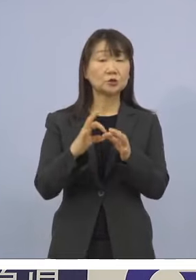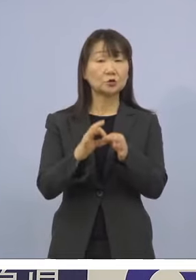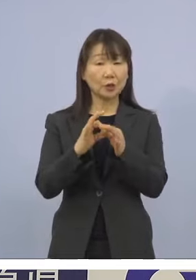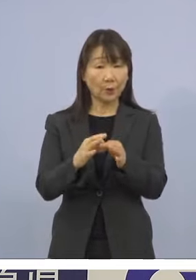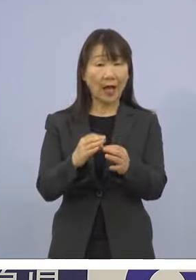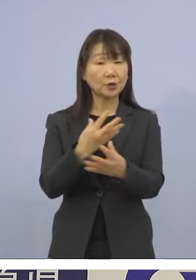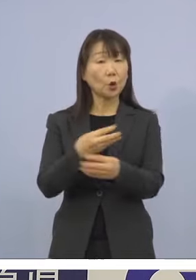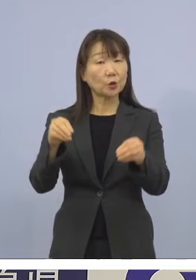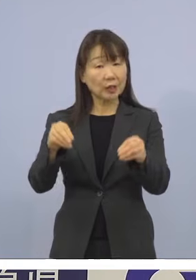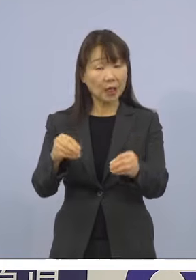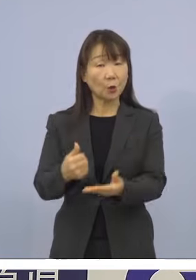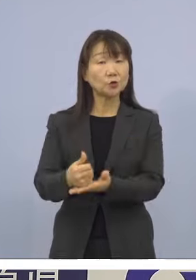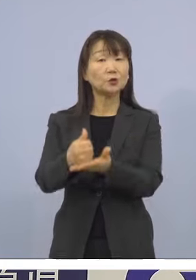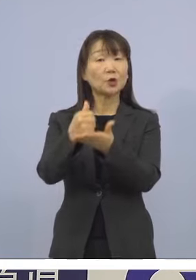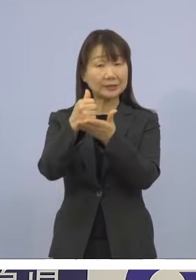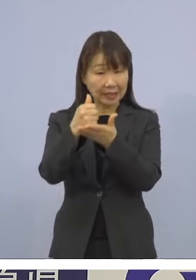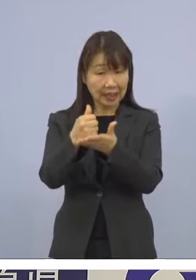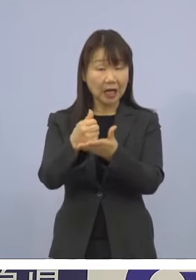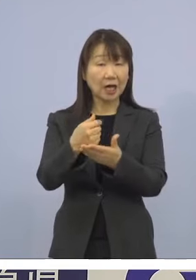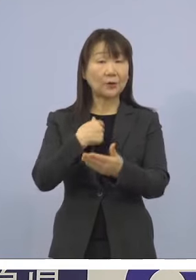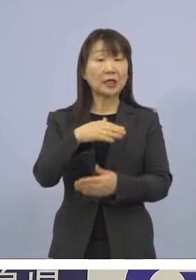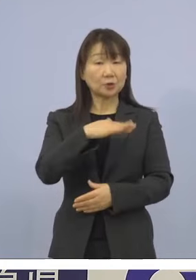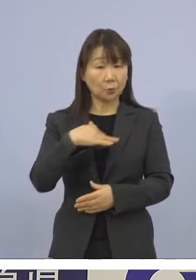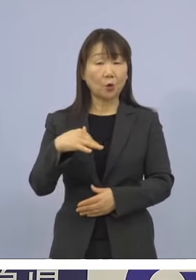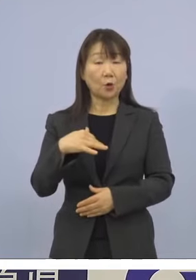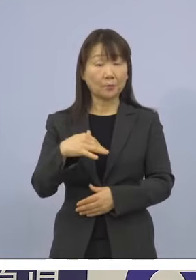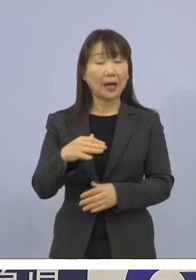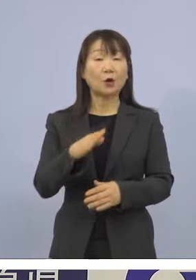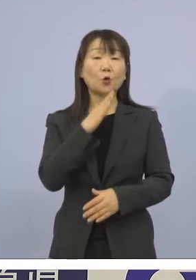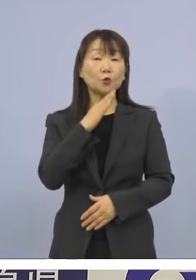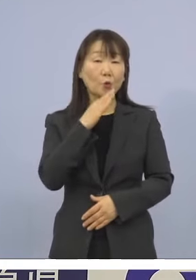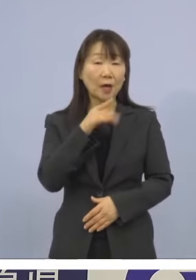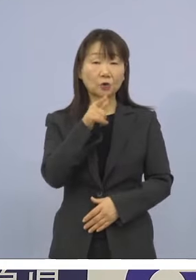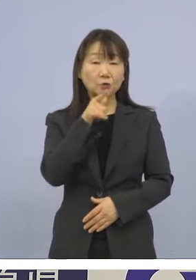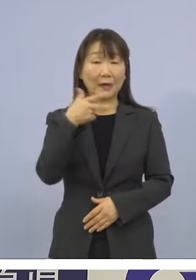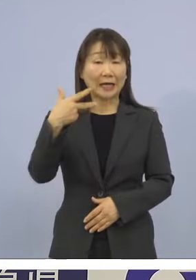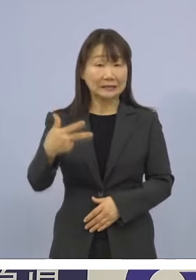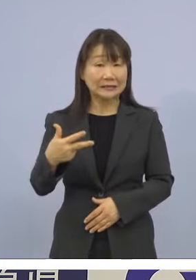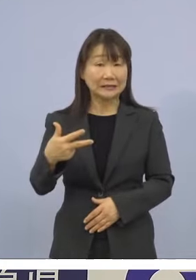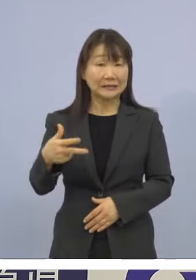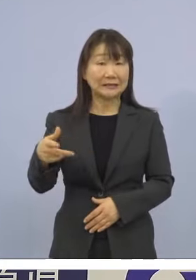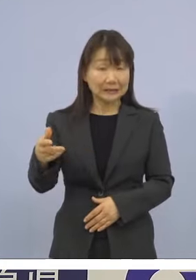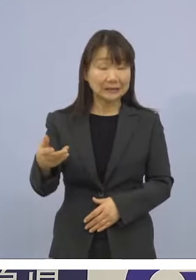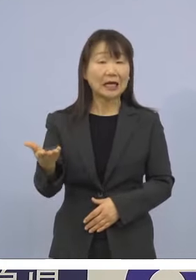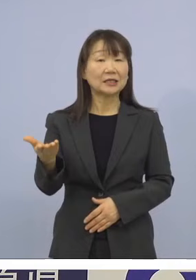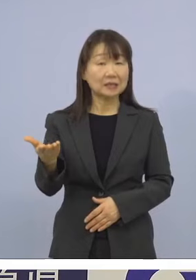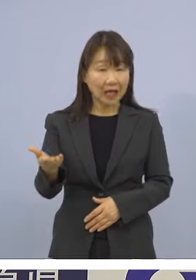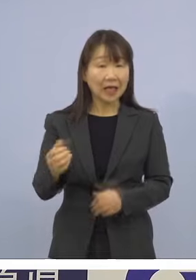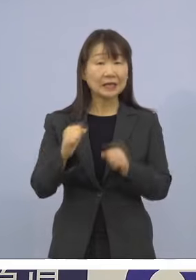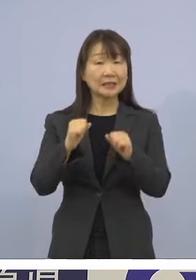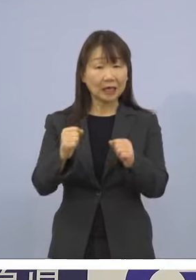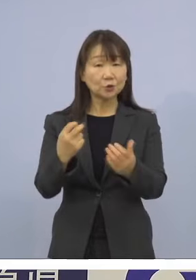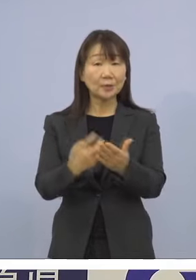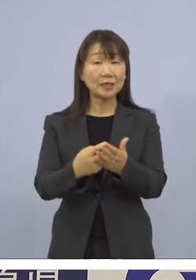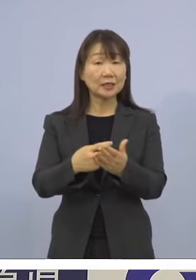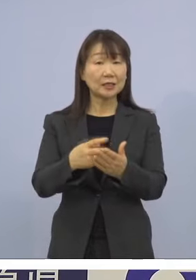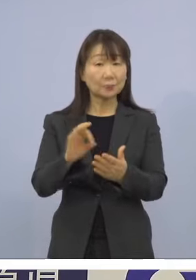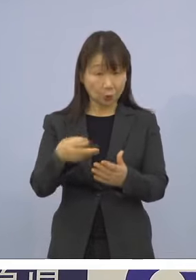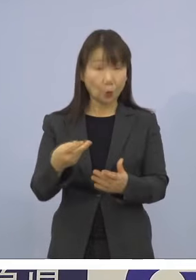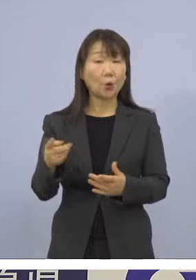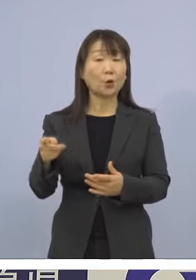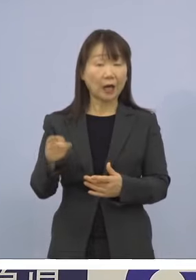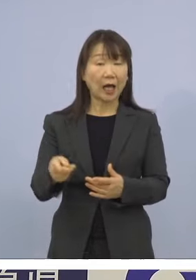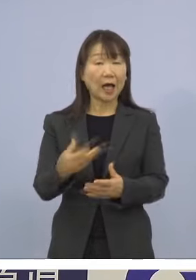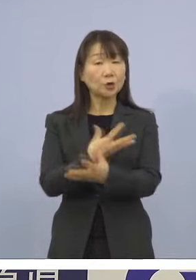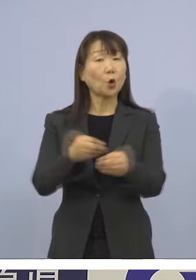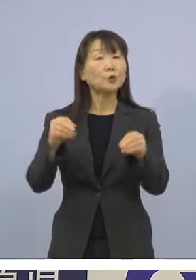を尊重しながら私ども、まあ、本来徳島市さんがやるぜひやるはずだったものが、まあ、協定